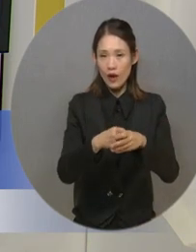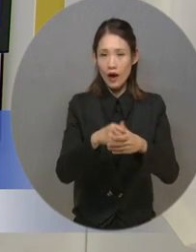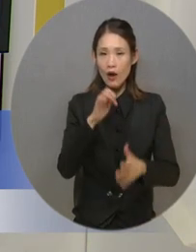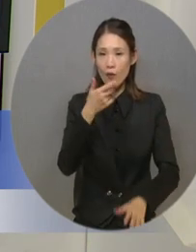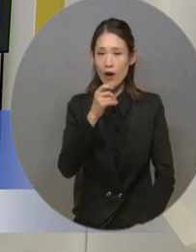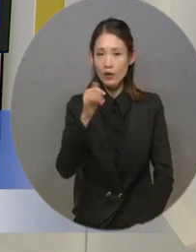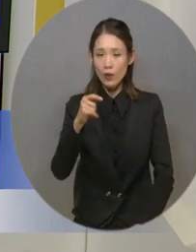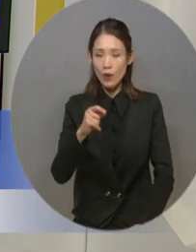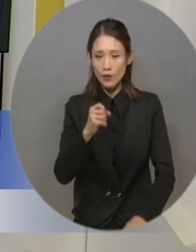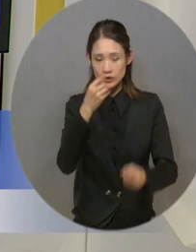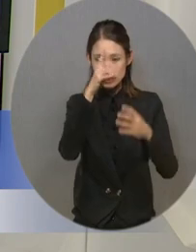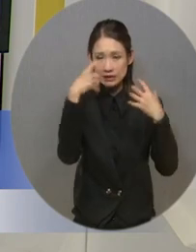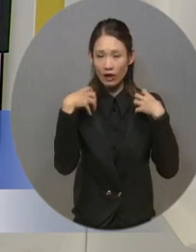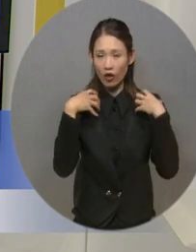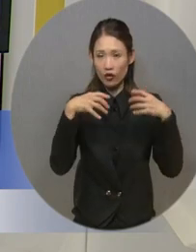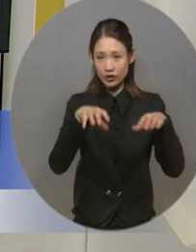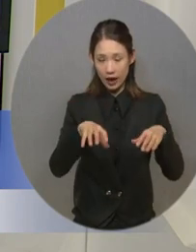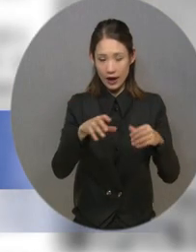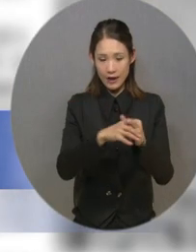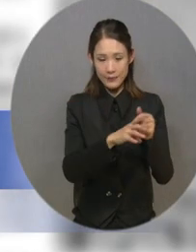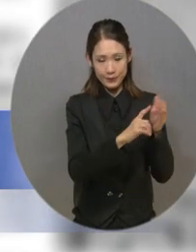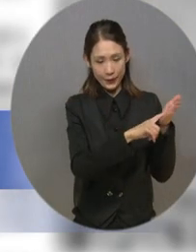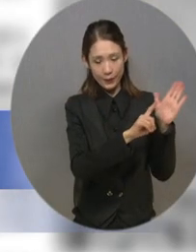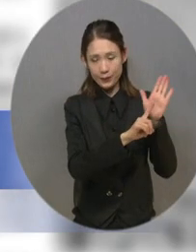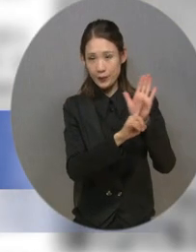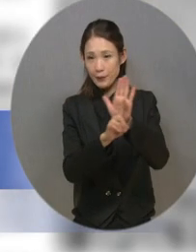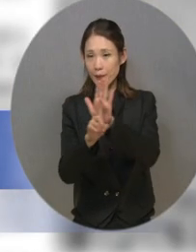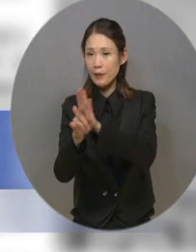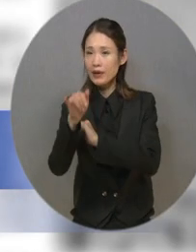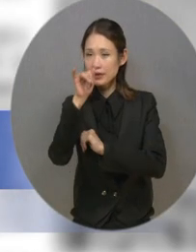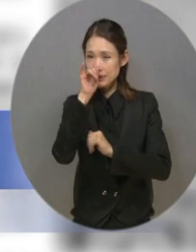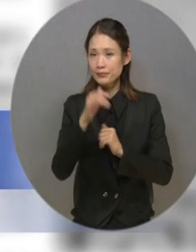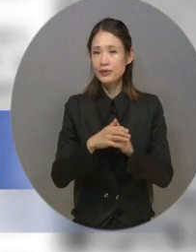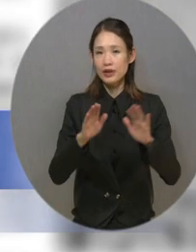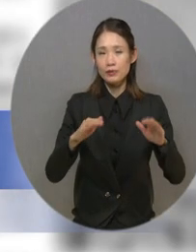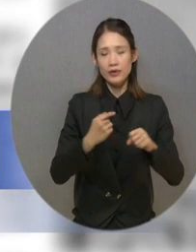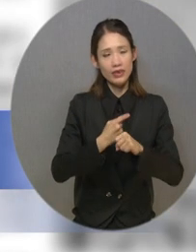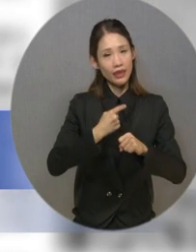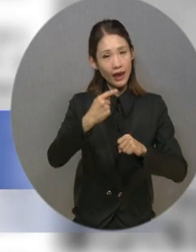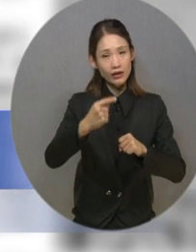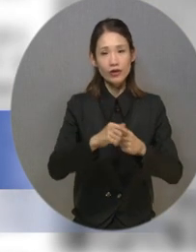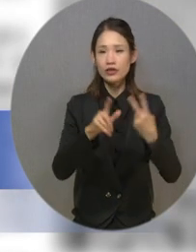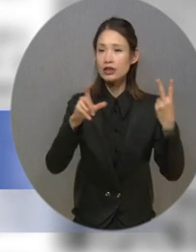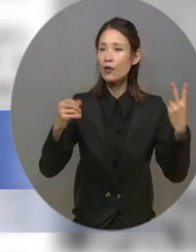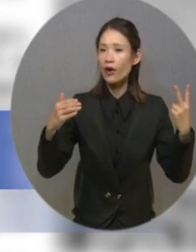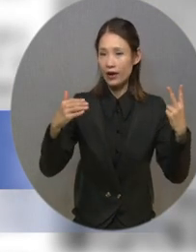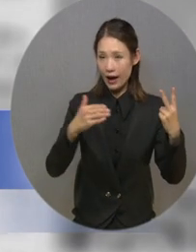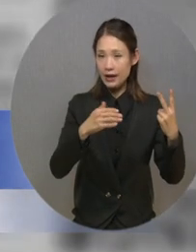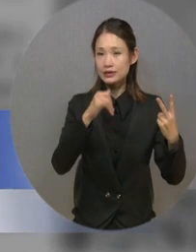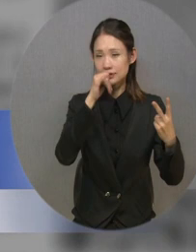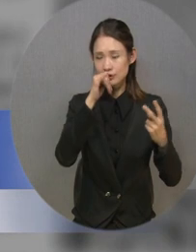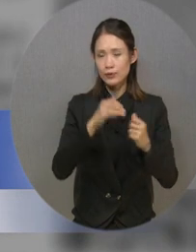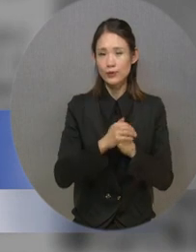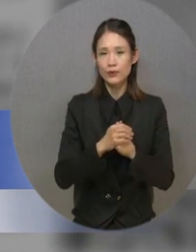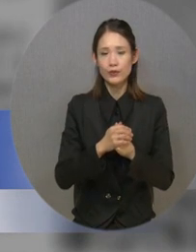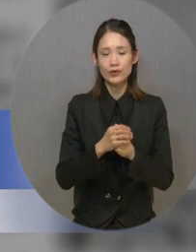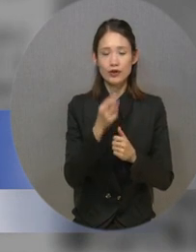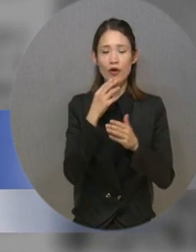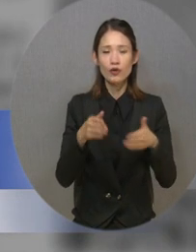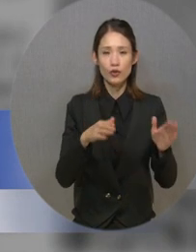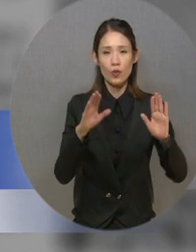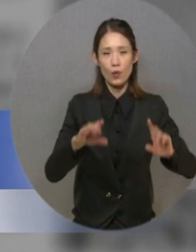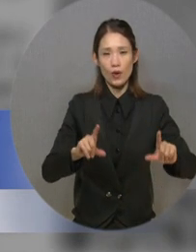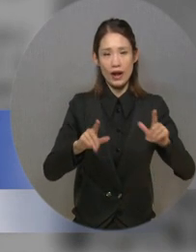신청사에 전시하고 있다는 소식이 실려 있습니다 이번 전시는 내년 2월까지 진행되는 가운데이 경기도는